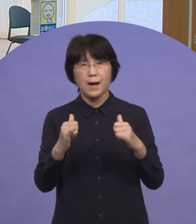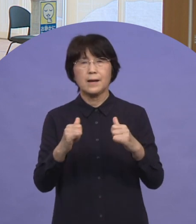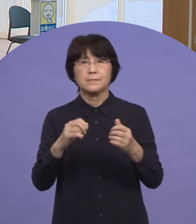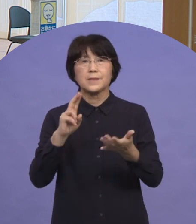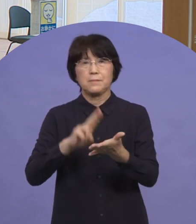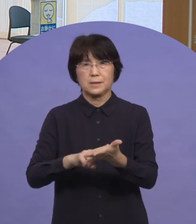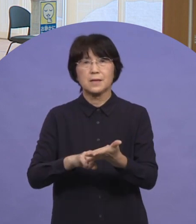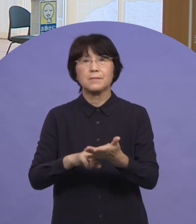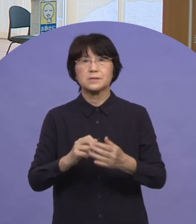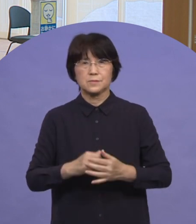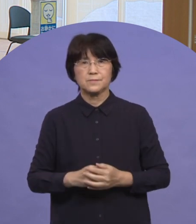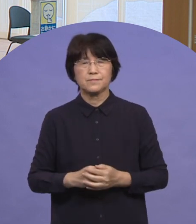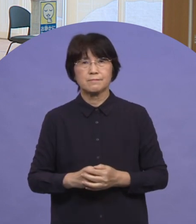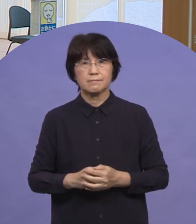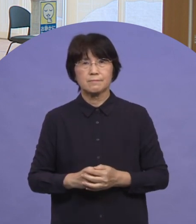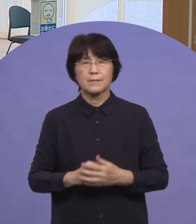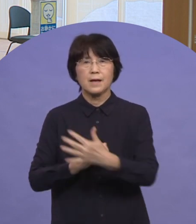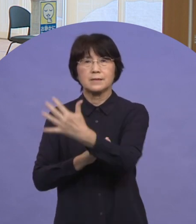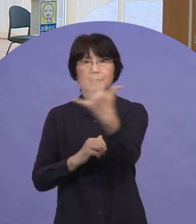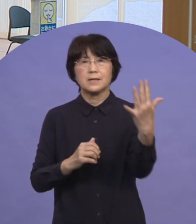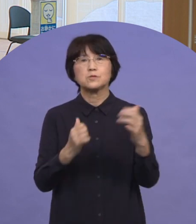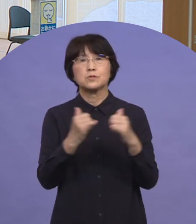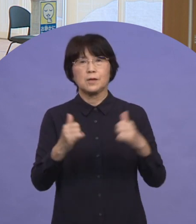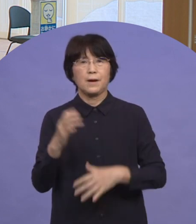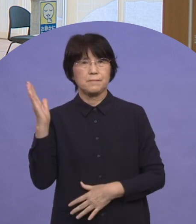となるのはご覧の方々です。